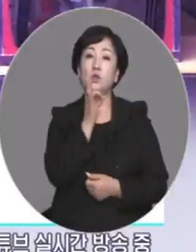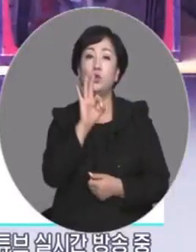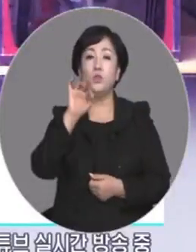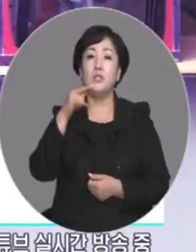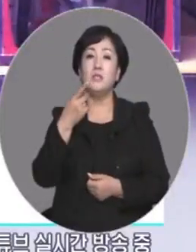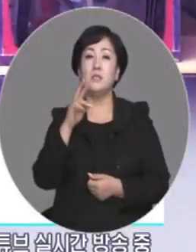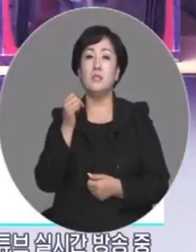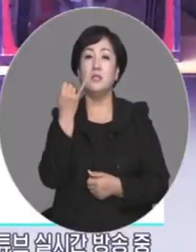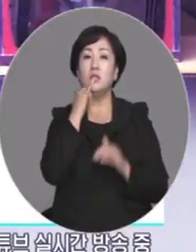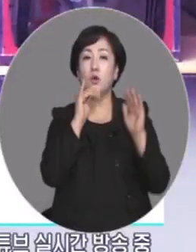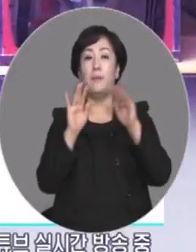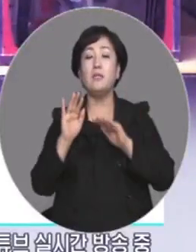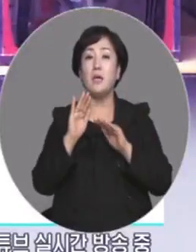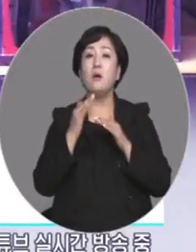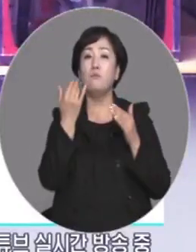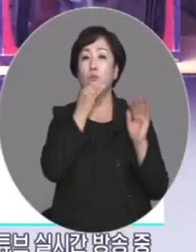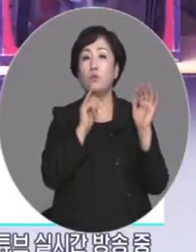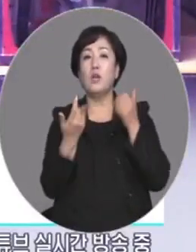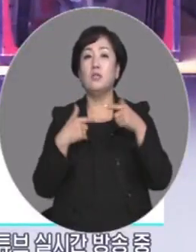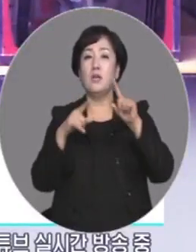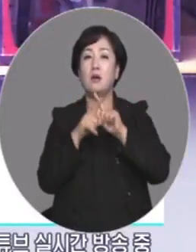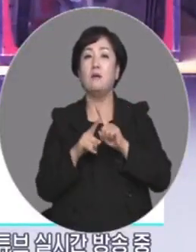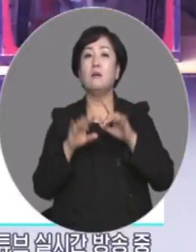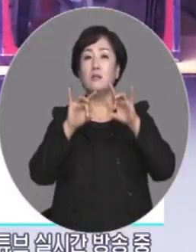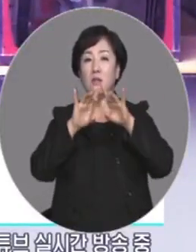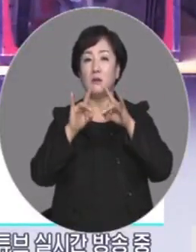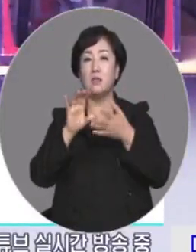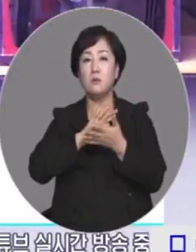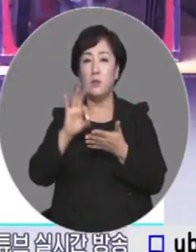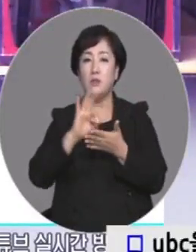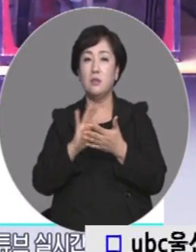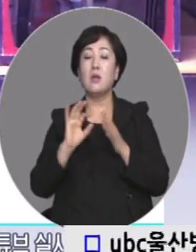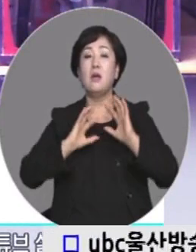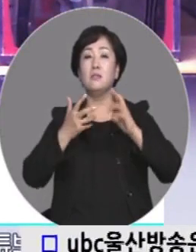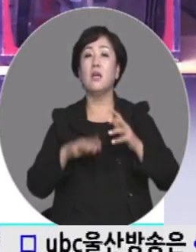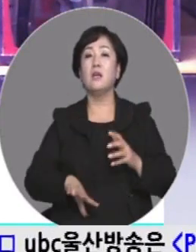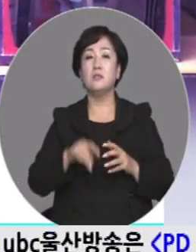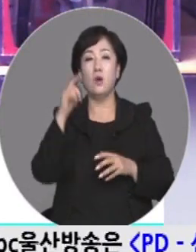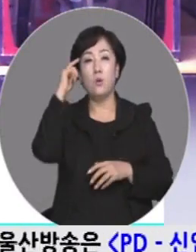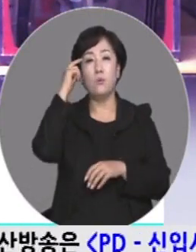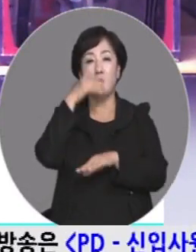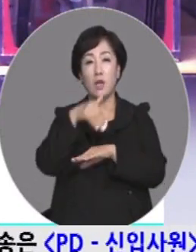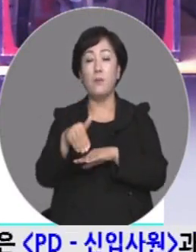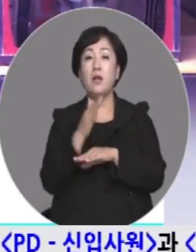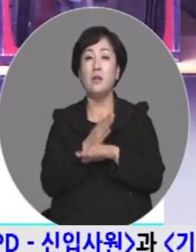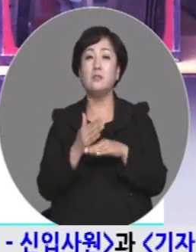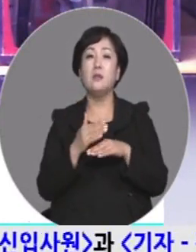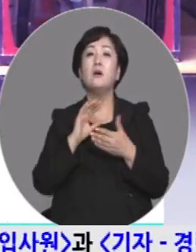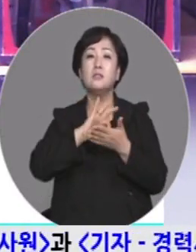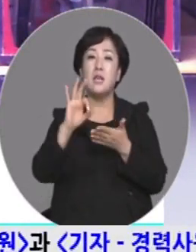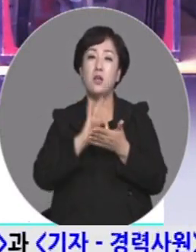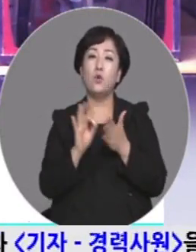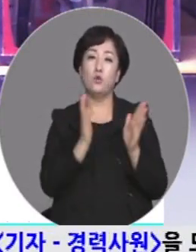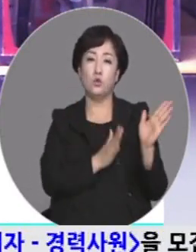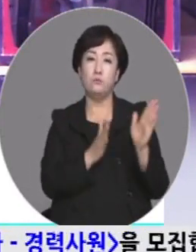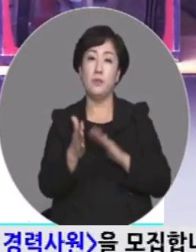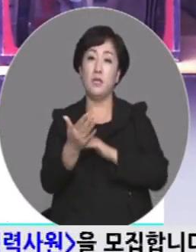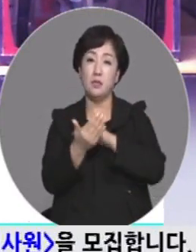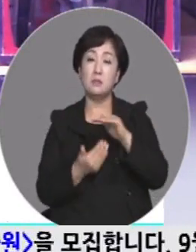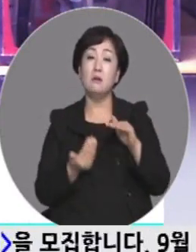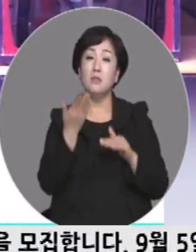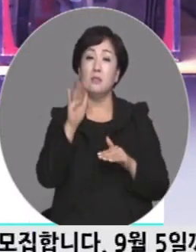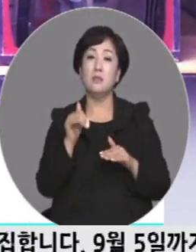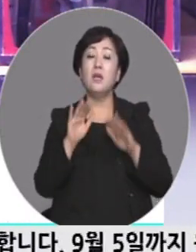유니스트는 바닷물을 에너지원으로 활용하는 해수전지를 세계 최초로 개발해 상용화에 앞장서고 있는데요. 최근엔